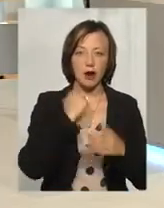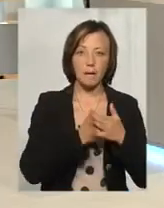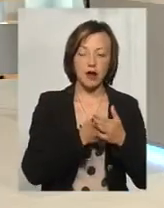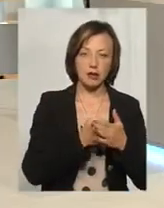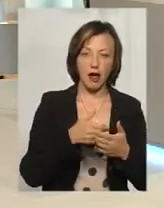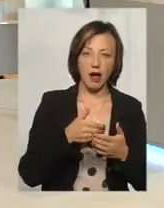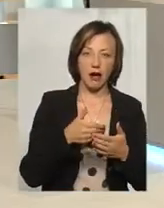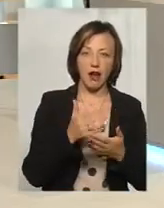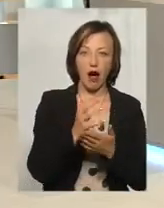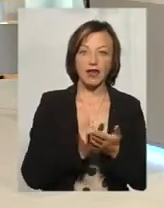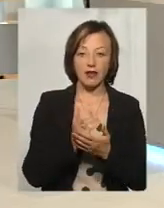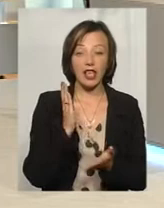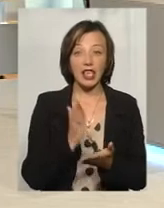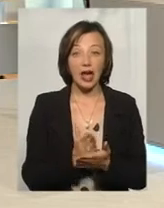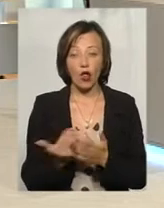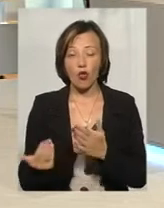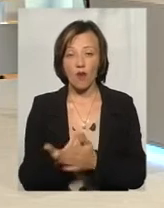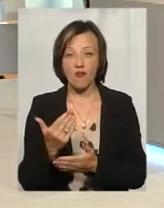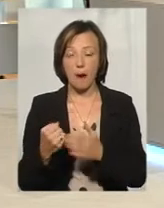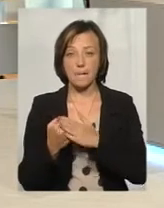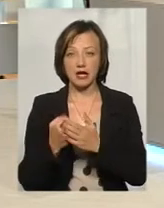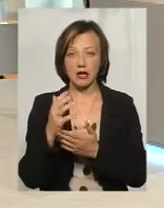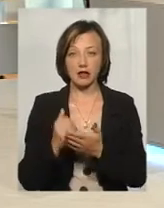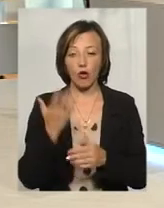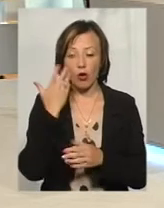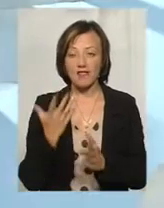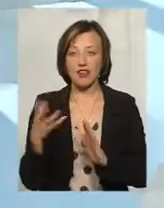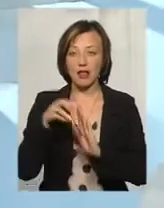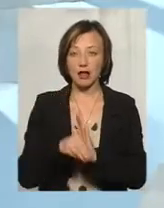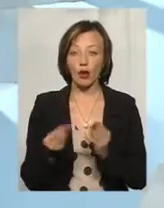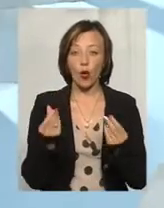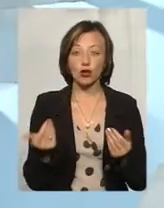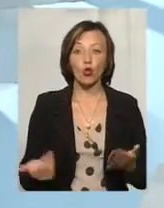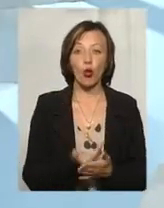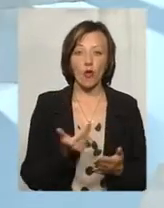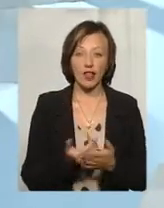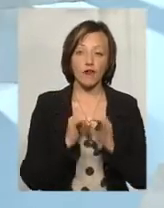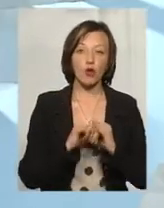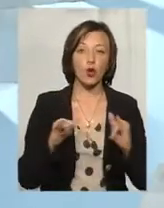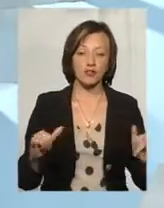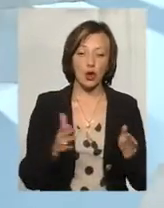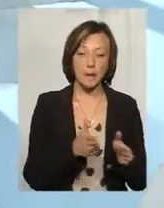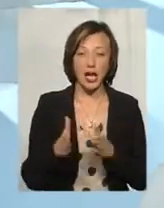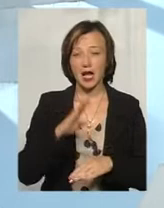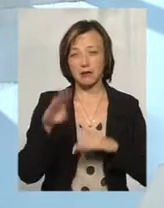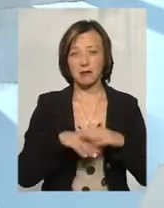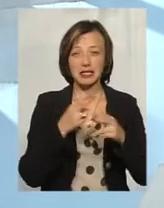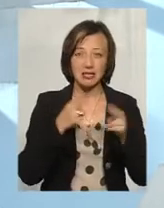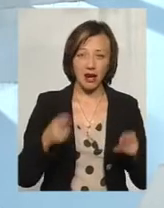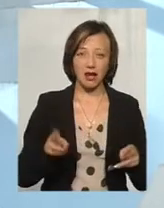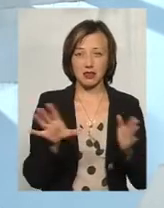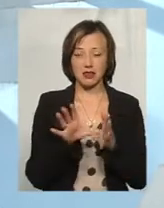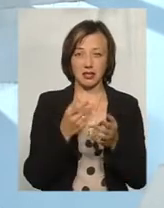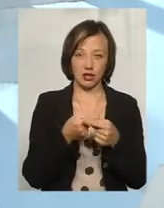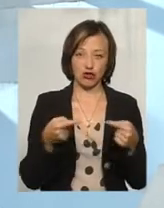активів. І є нова база активів, це коли вкладаються нові кошти в розвиток мереж, підстанцій і тому